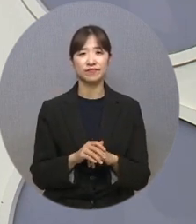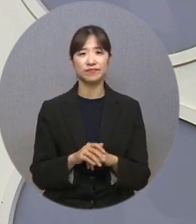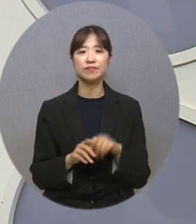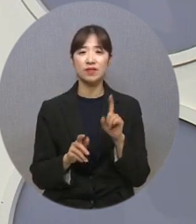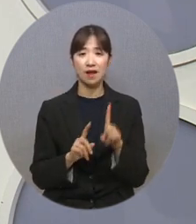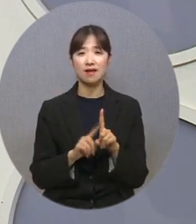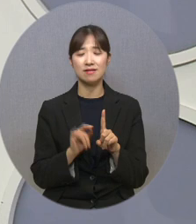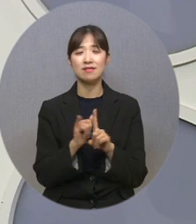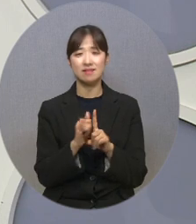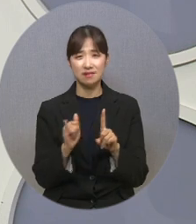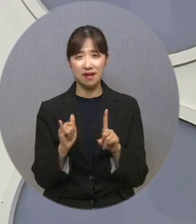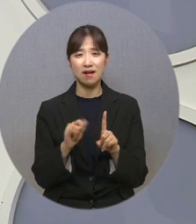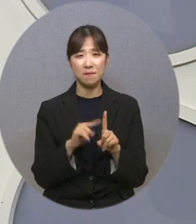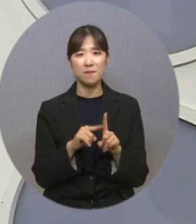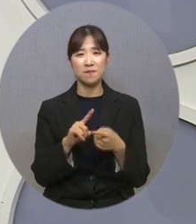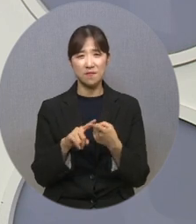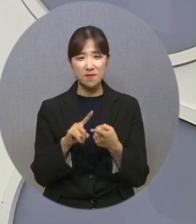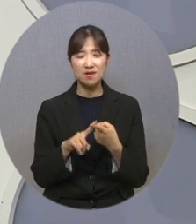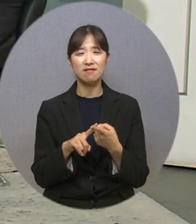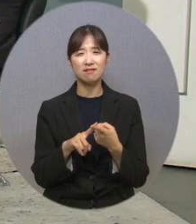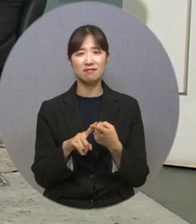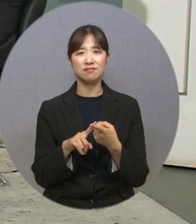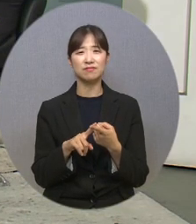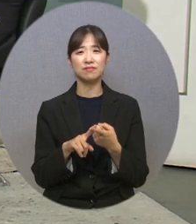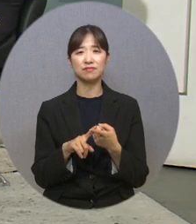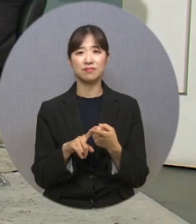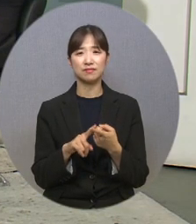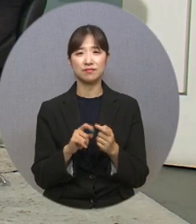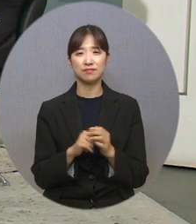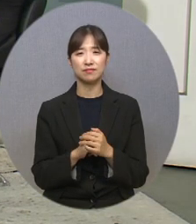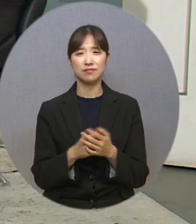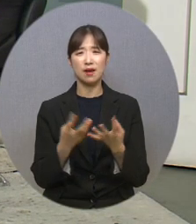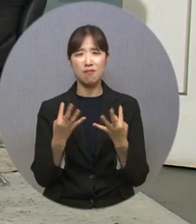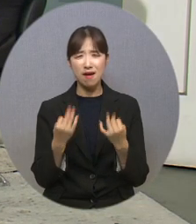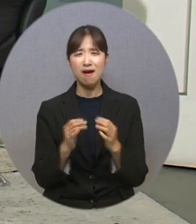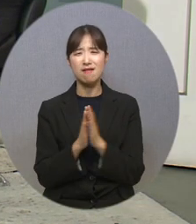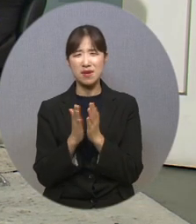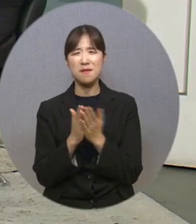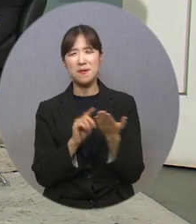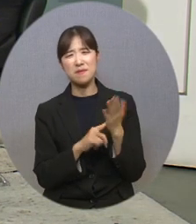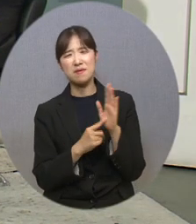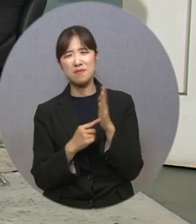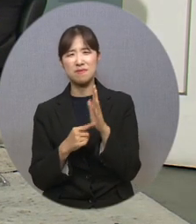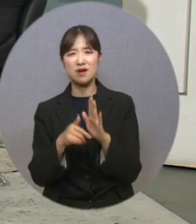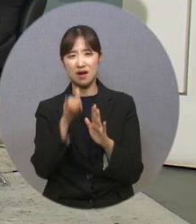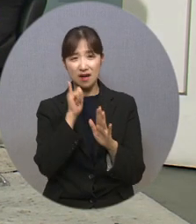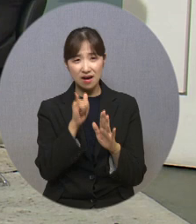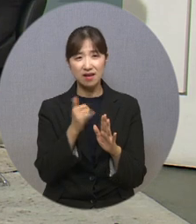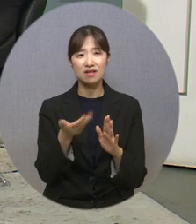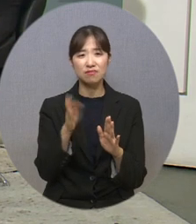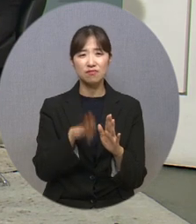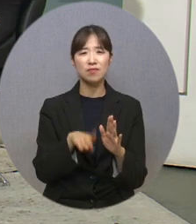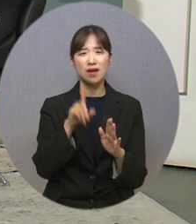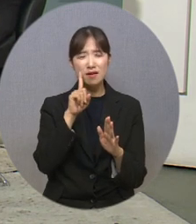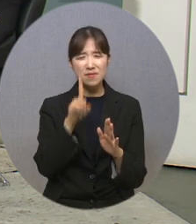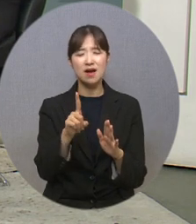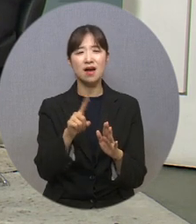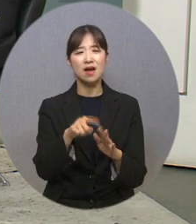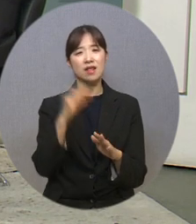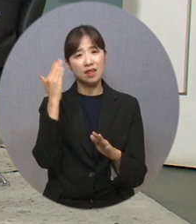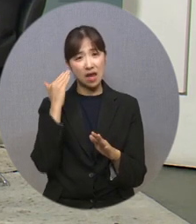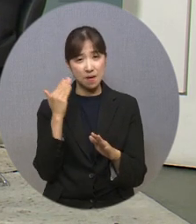한 사람의 그 한 사람을 놓고 많은 단행본이 쏟아지는데 유일하게